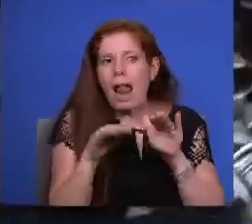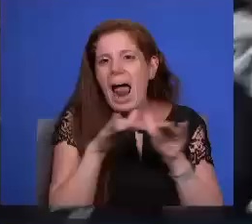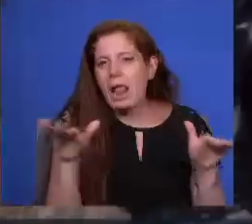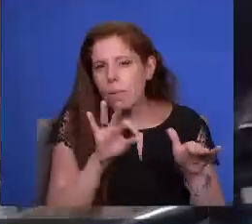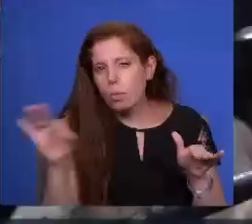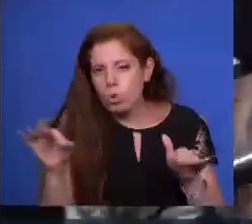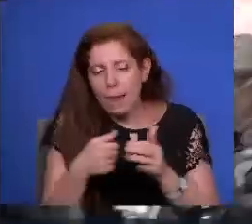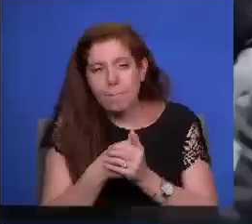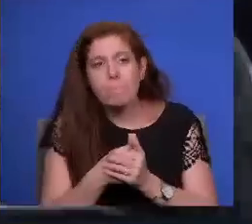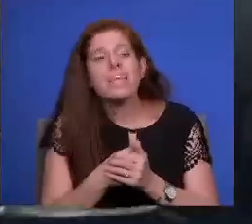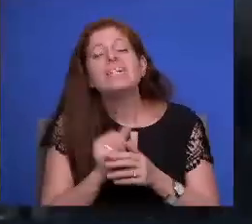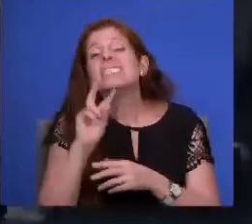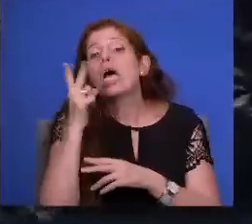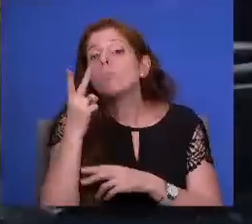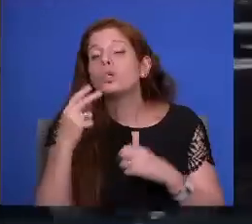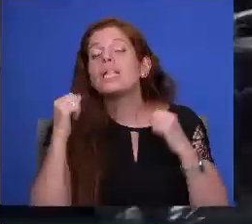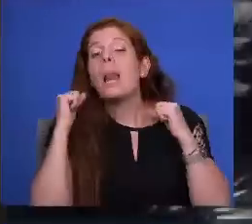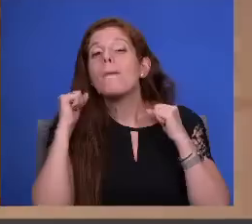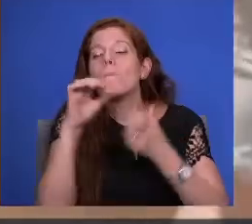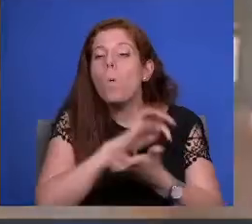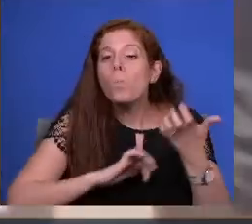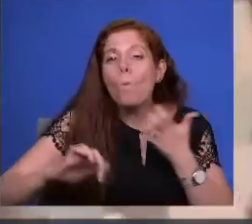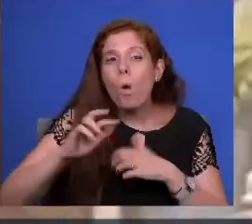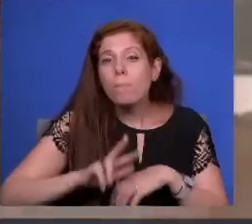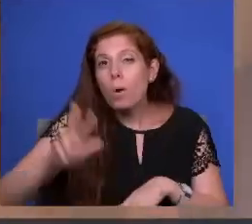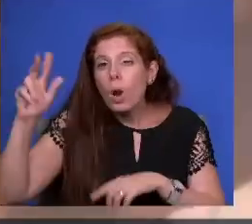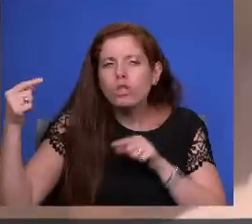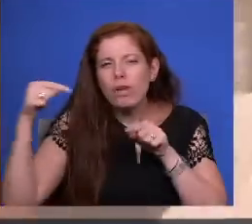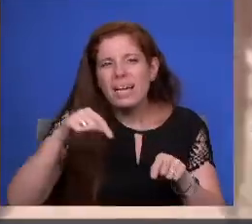זה היום השני למהומות בגולן שזלגו לגליל.